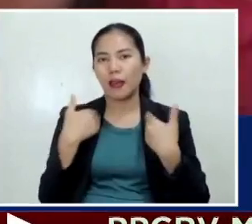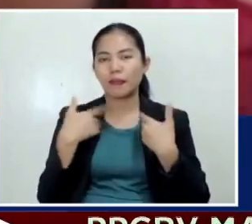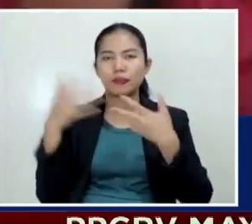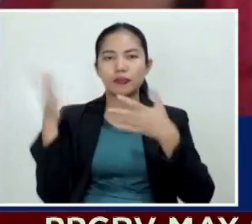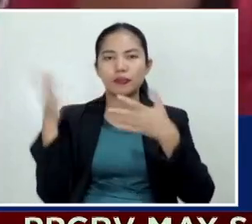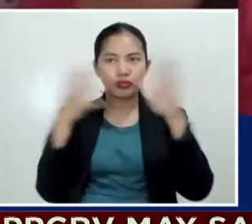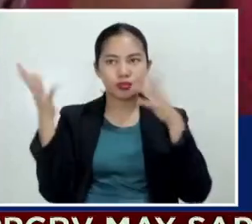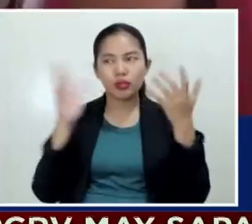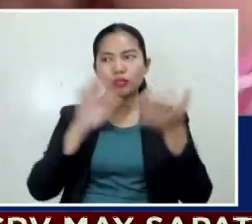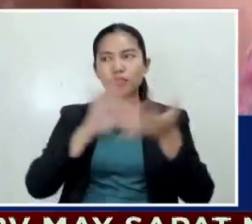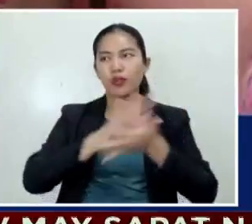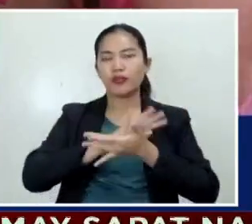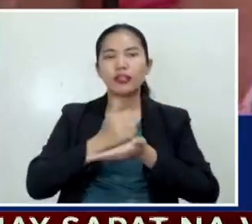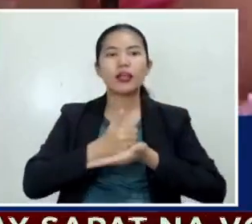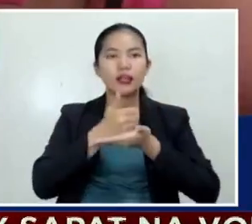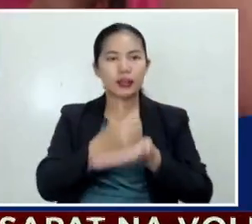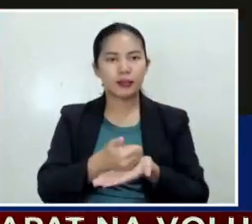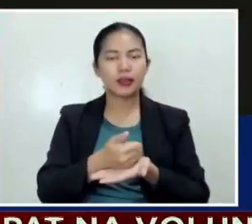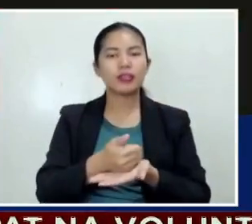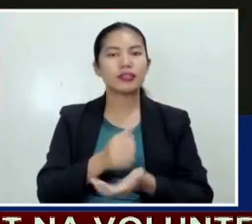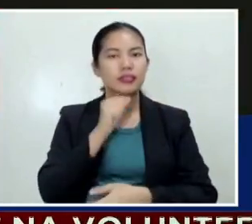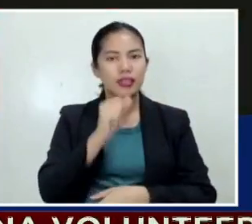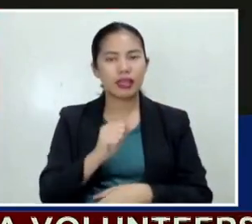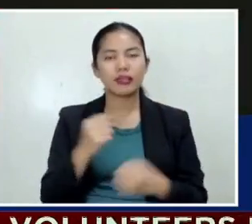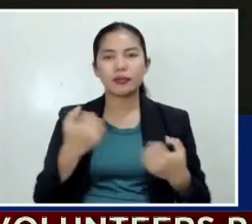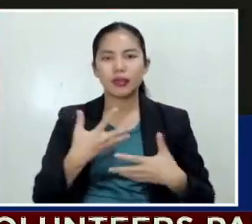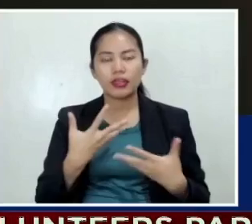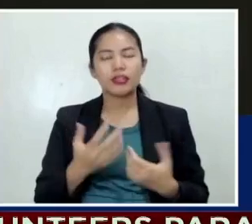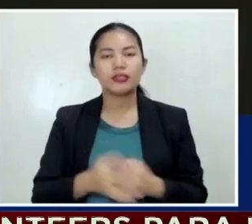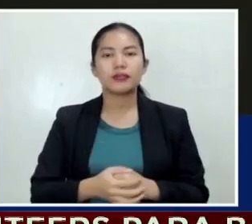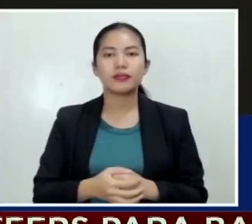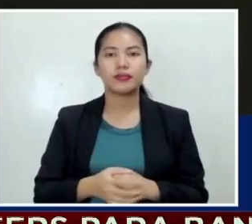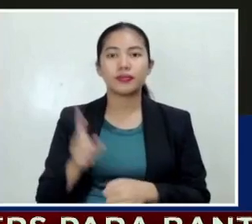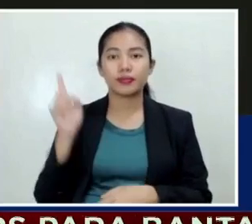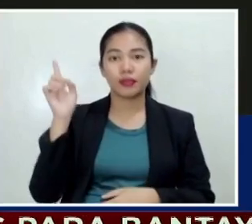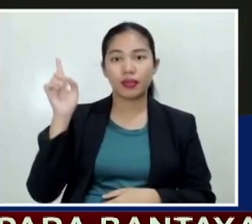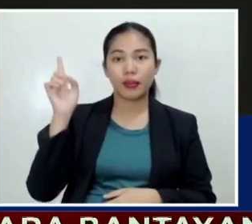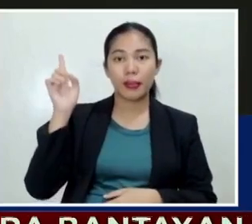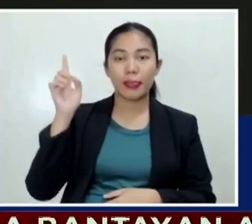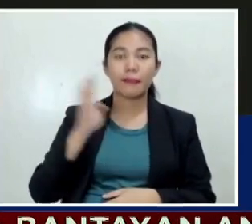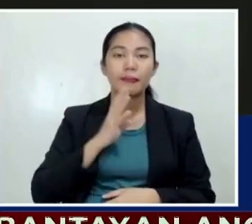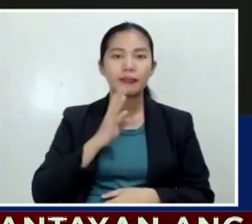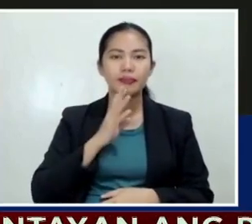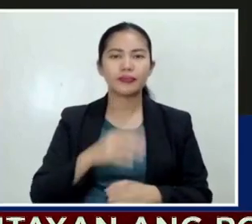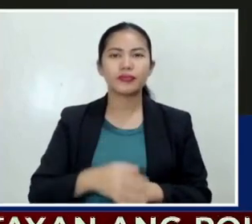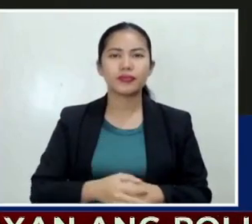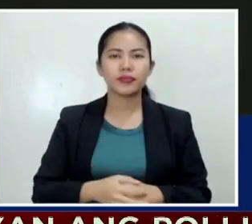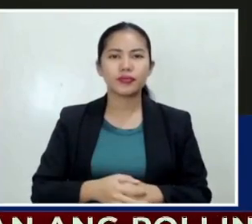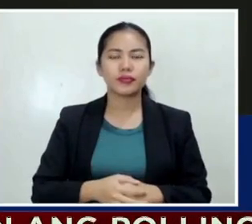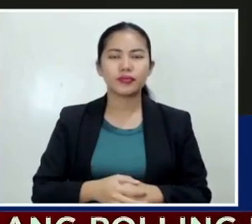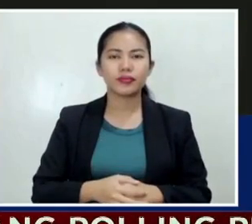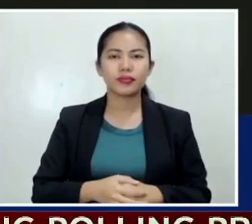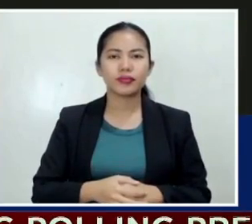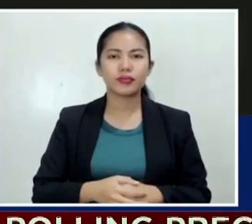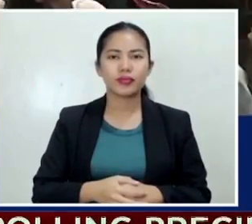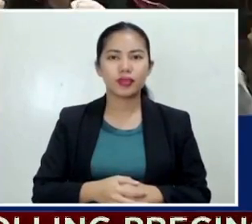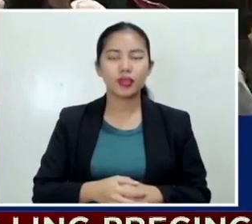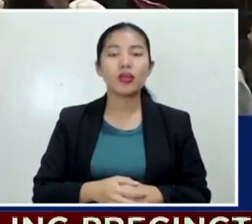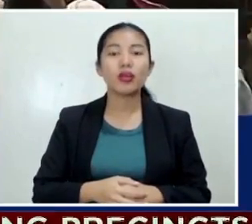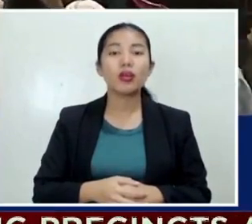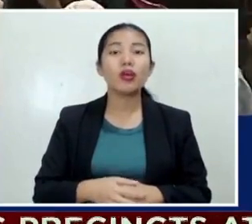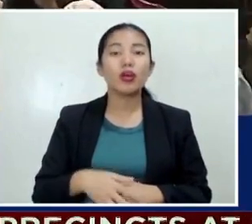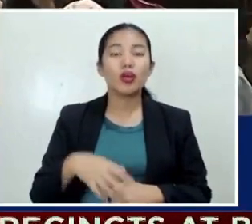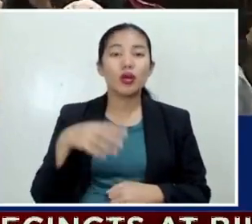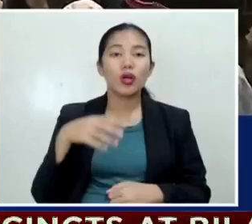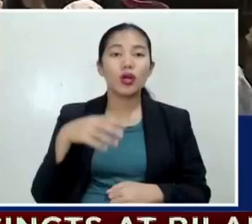pandemic. Hindi po siya natatakot magka-COVID. Kaya po mo niya na naghahagad ako sa Indong Tabang Liwat. Sa wikang Bicol, hiningi rin